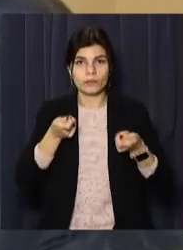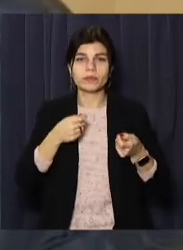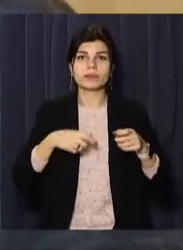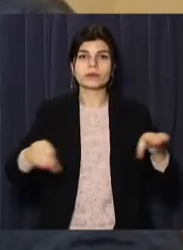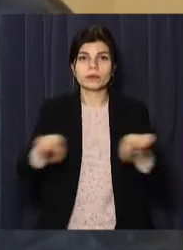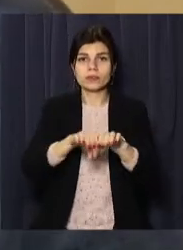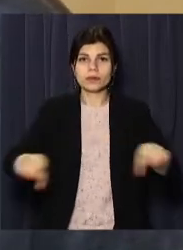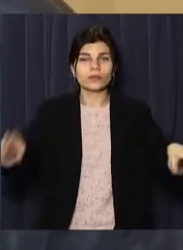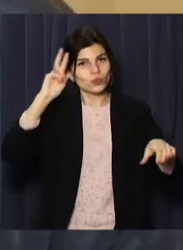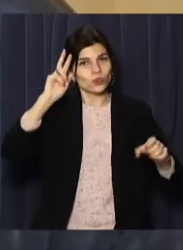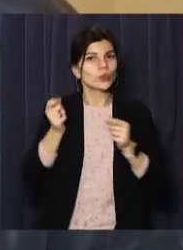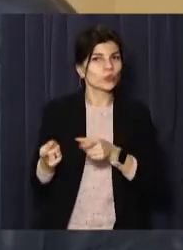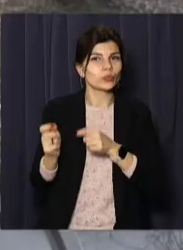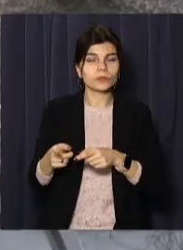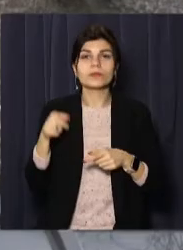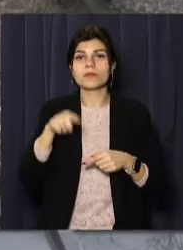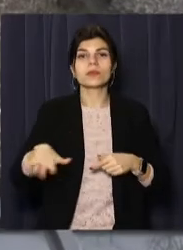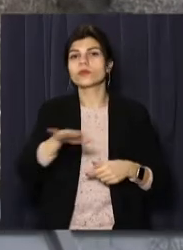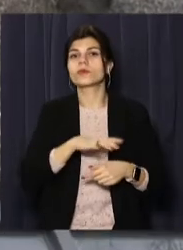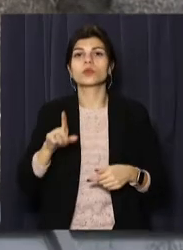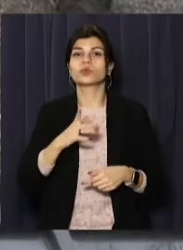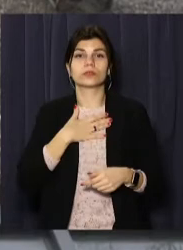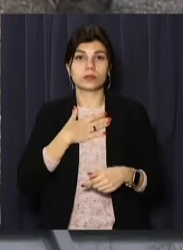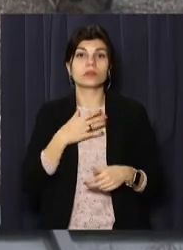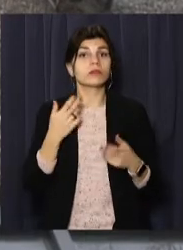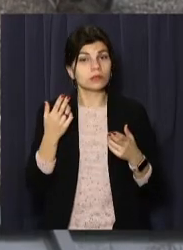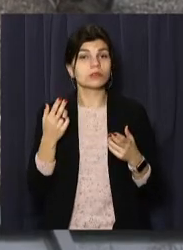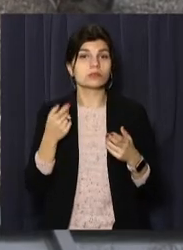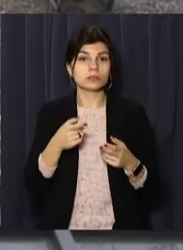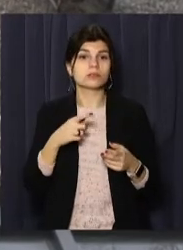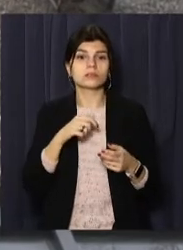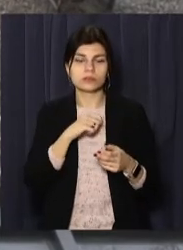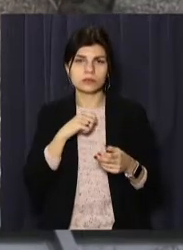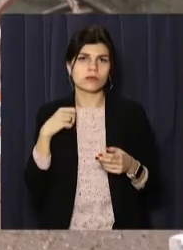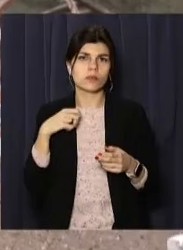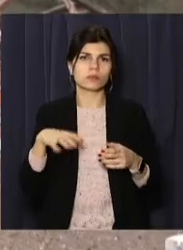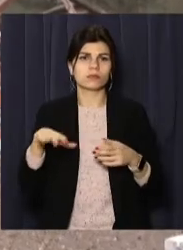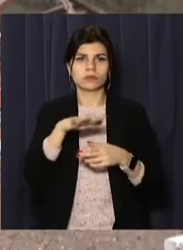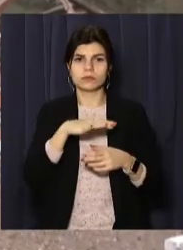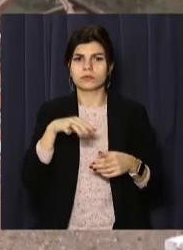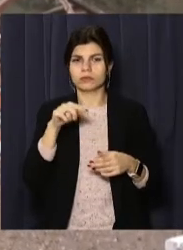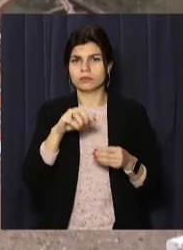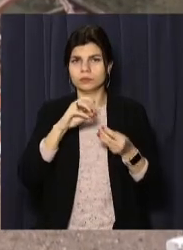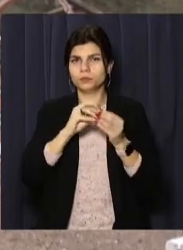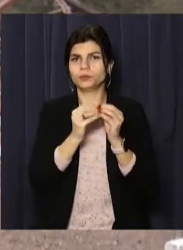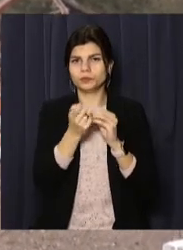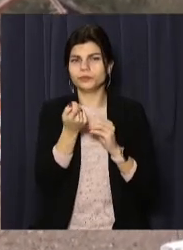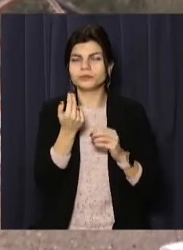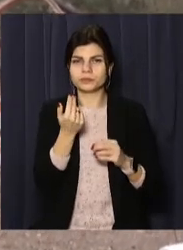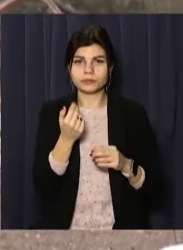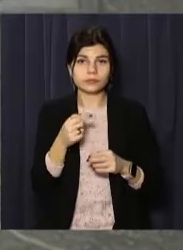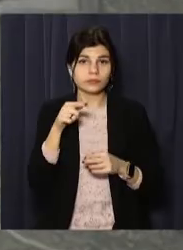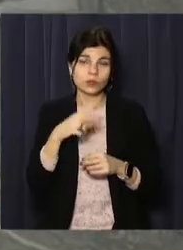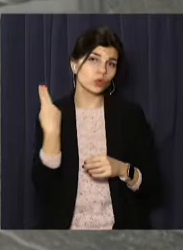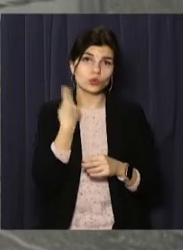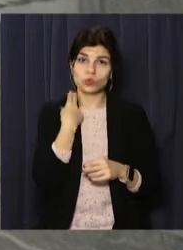Канализация тоже та же самая, которая внутри дома, то, что касается наше. Это да, здание. Самый злостный неплательщик во всем городе, наверное. Таких